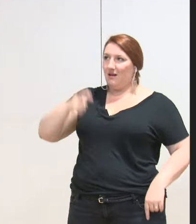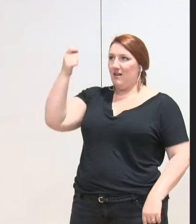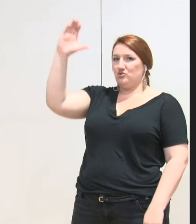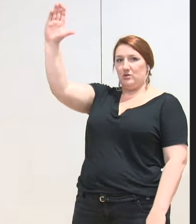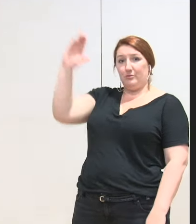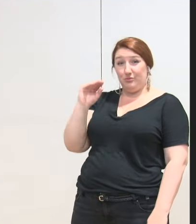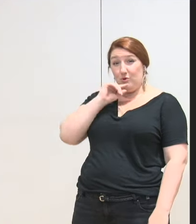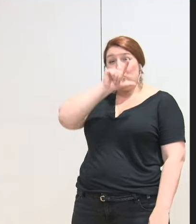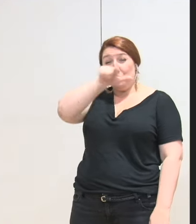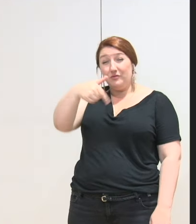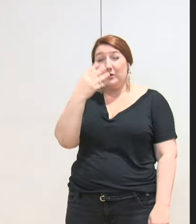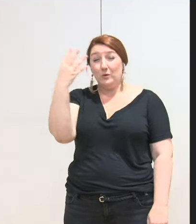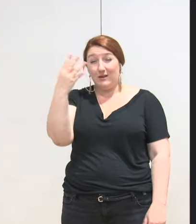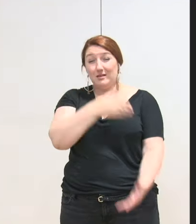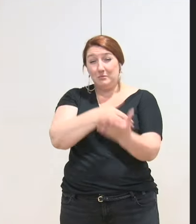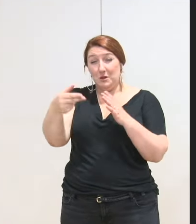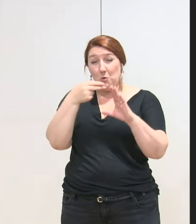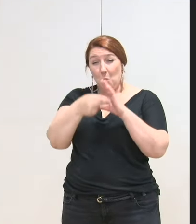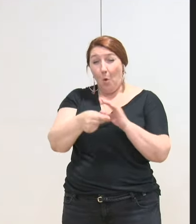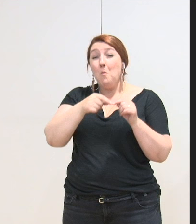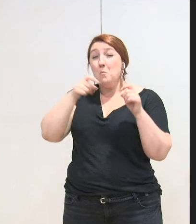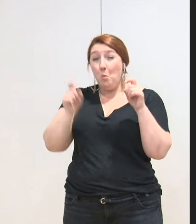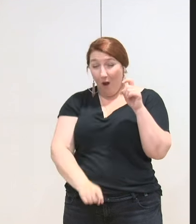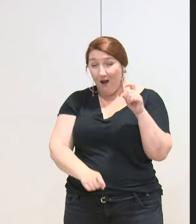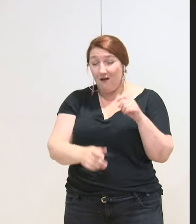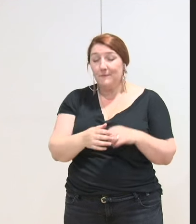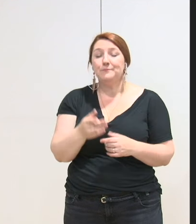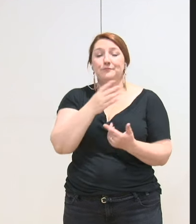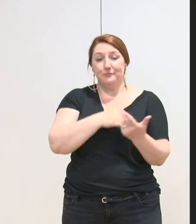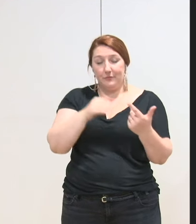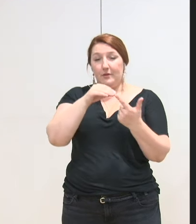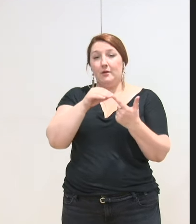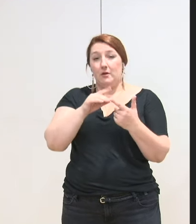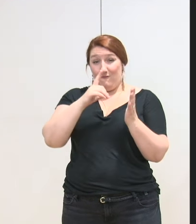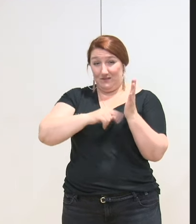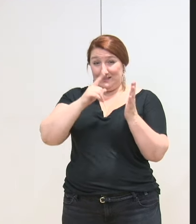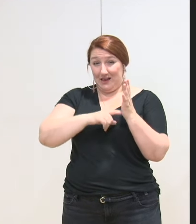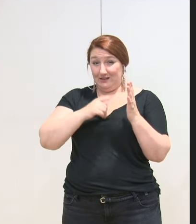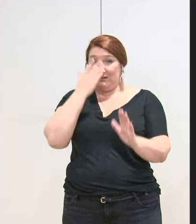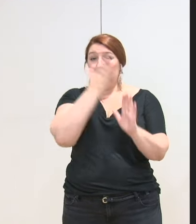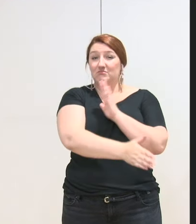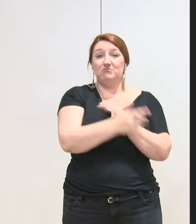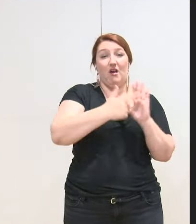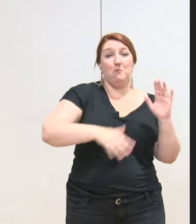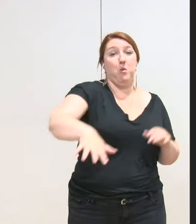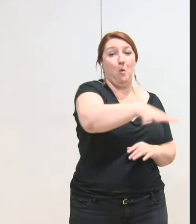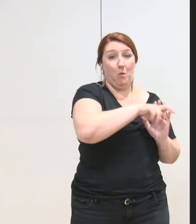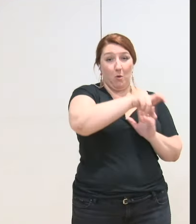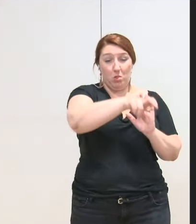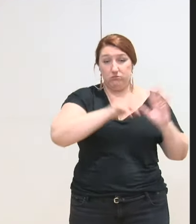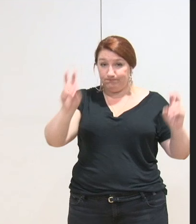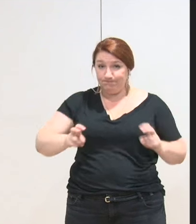2,4 millions d'euros une très faible augmentation de la fiscalité directe locale plus